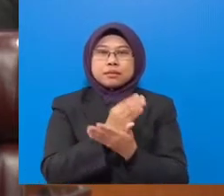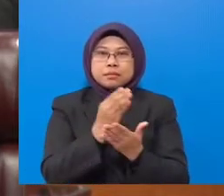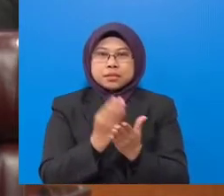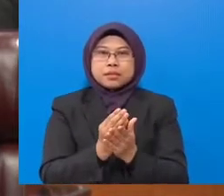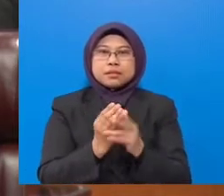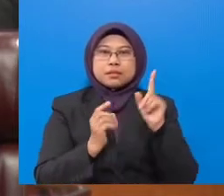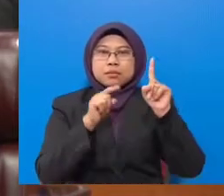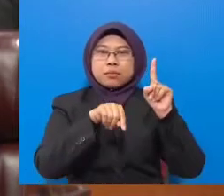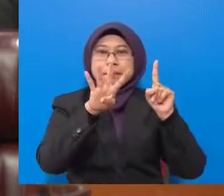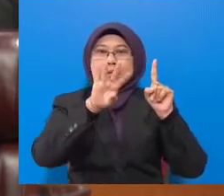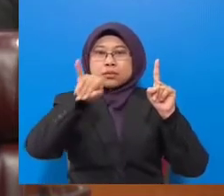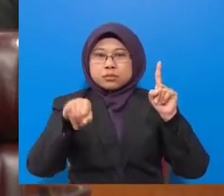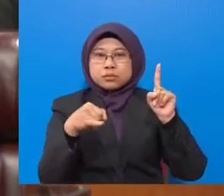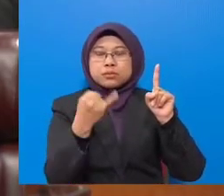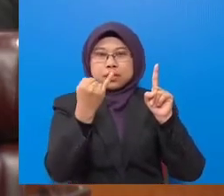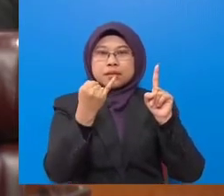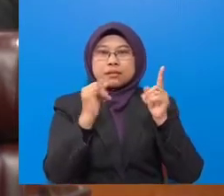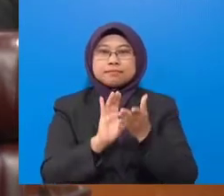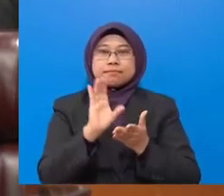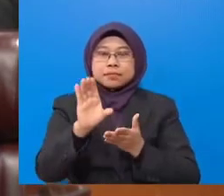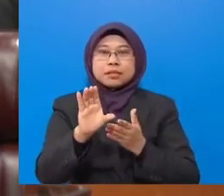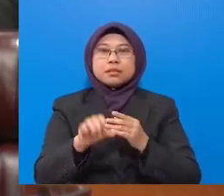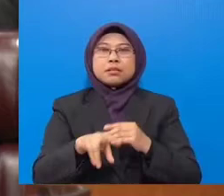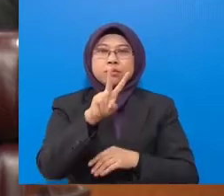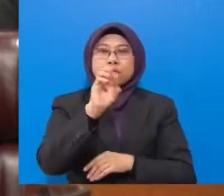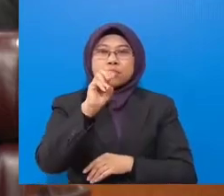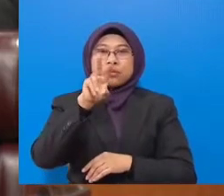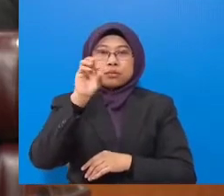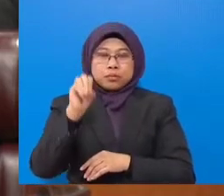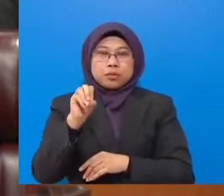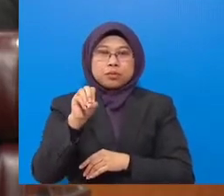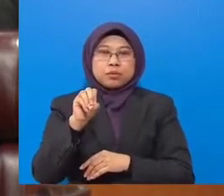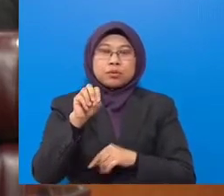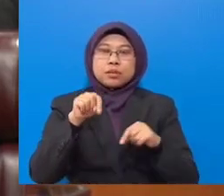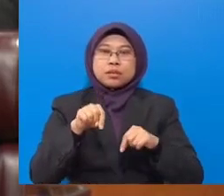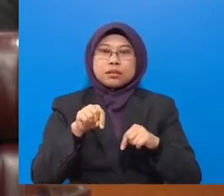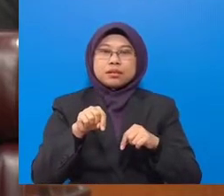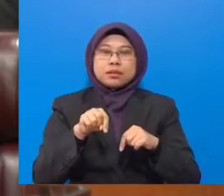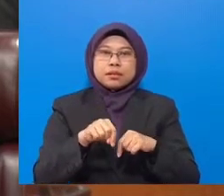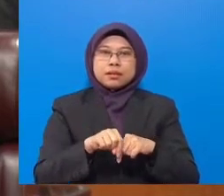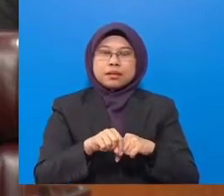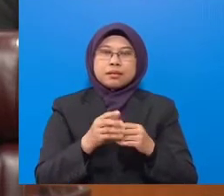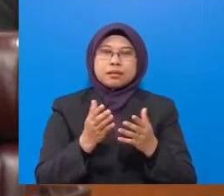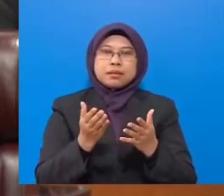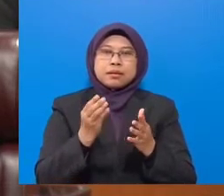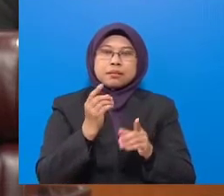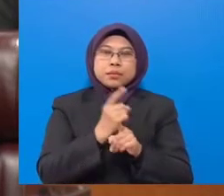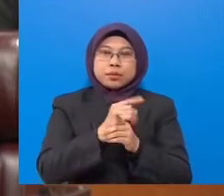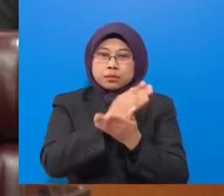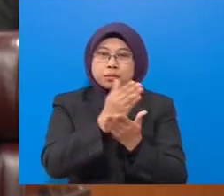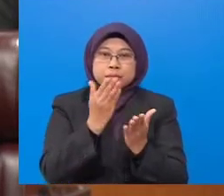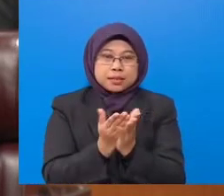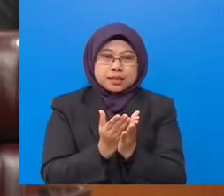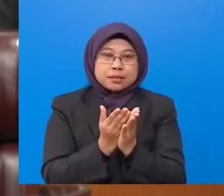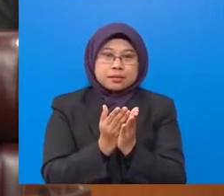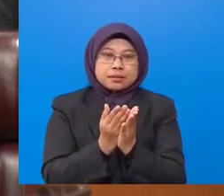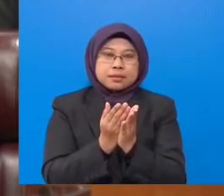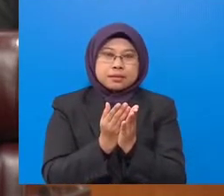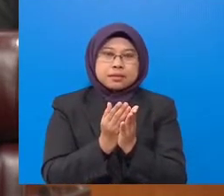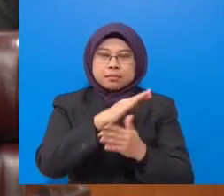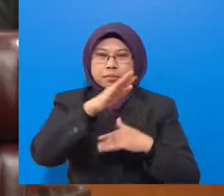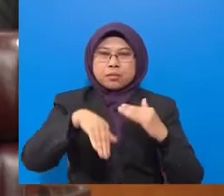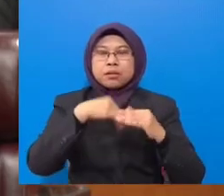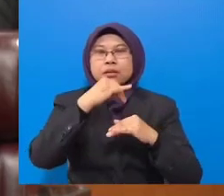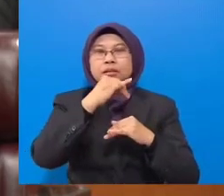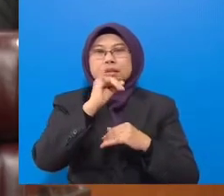114 juta Begitu juga dengan tahun 2020 ini walaupun tidak ada produk yang spesifik di bawah aja Baba di